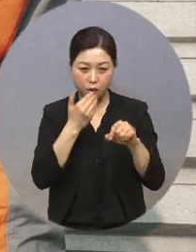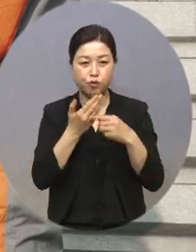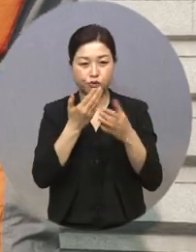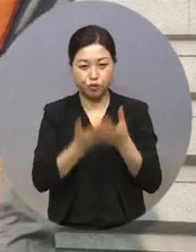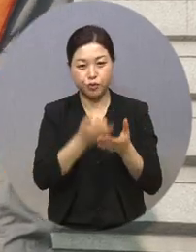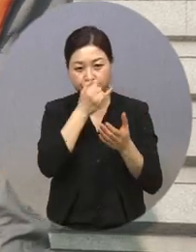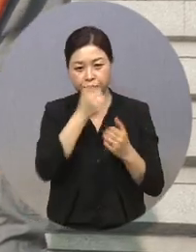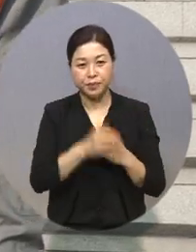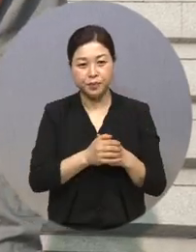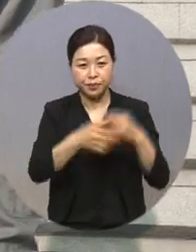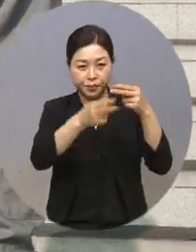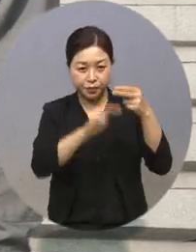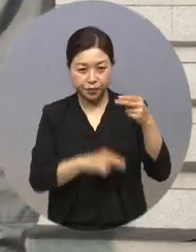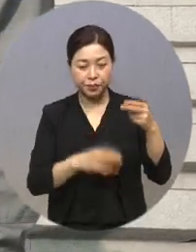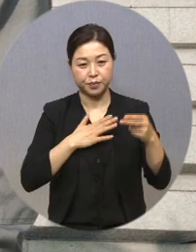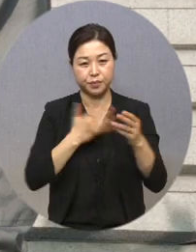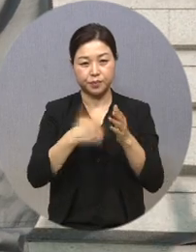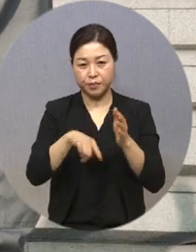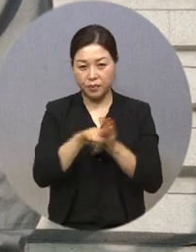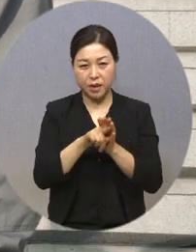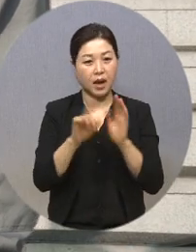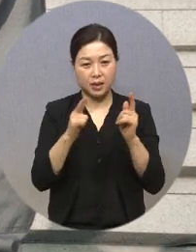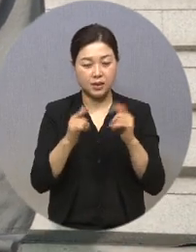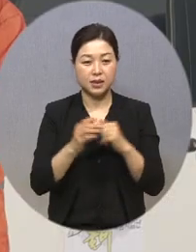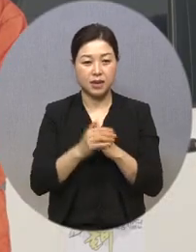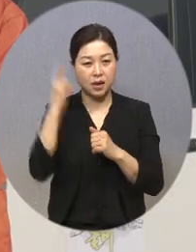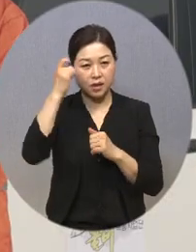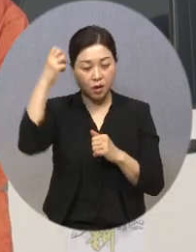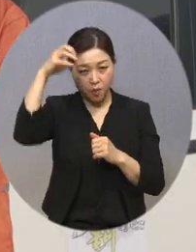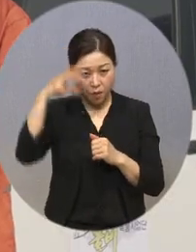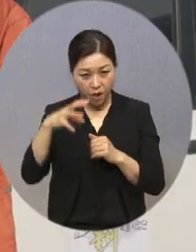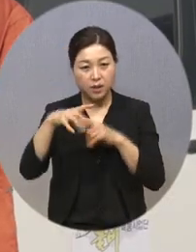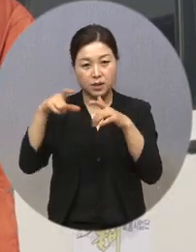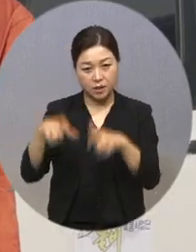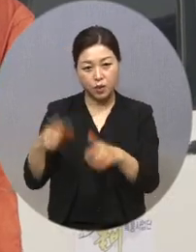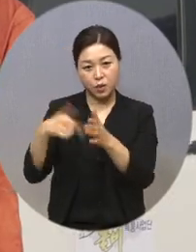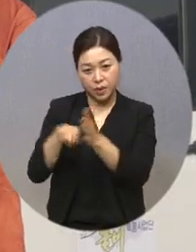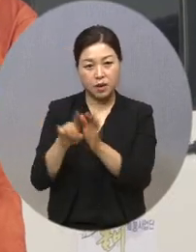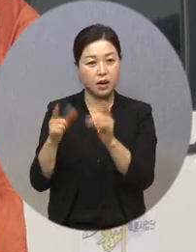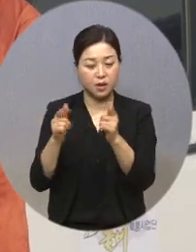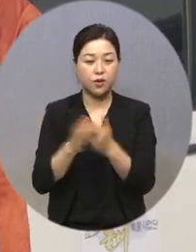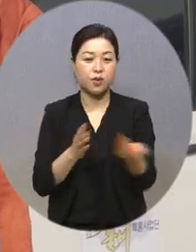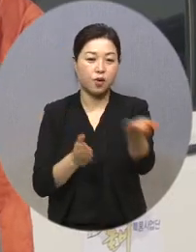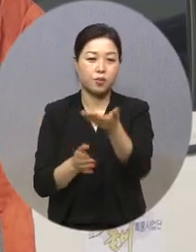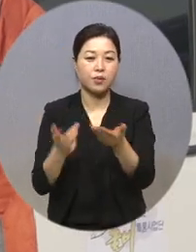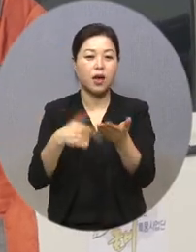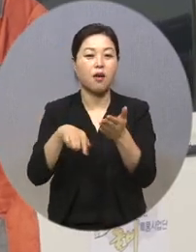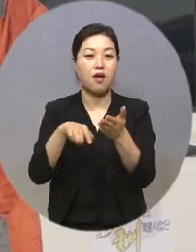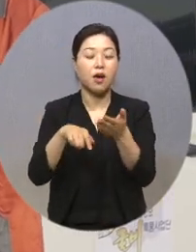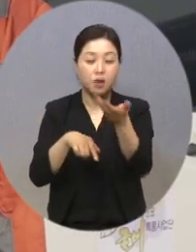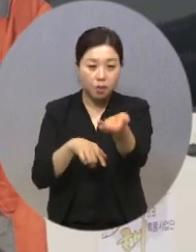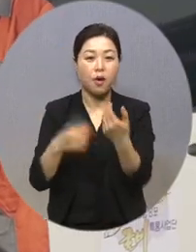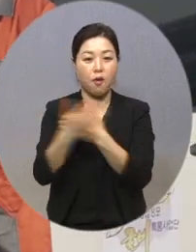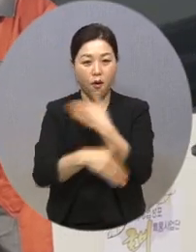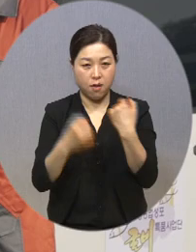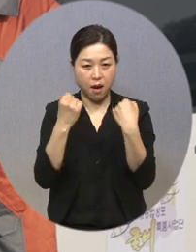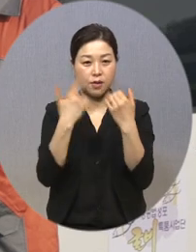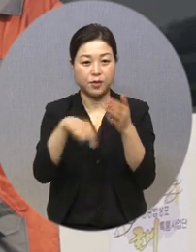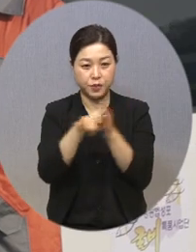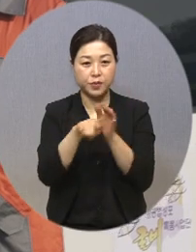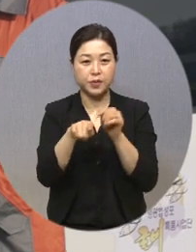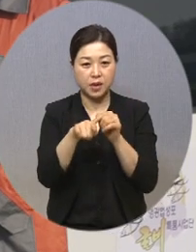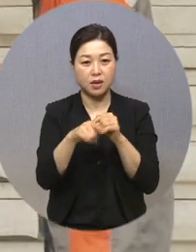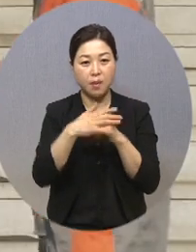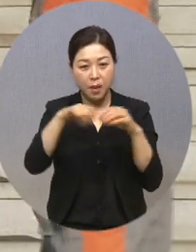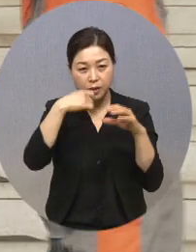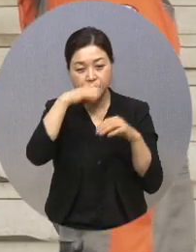굴비 나를 위해서가 아니라 영광 군을 위해서도 아니고 여러분의 건강을 위해서 꼭 한번 오늘 방송 함께 드시면 좋을 것